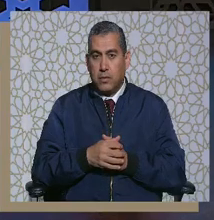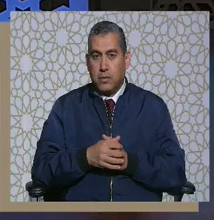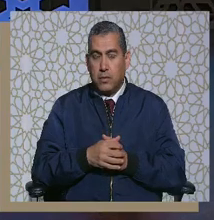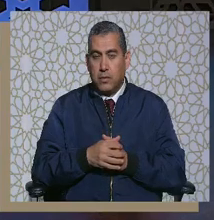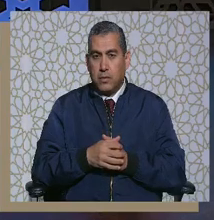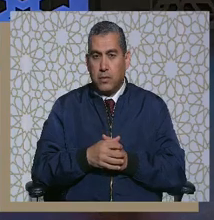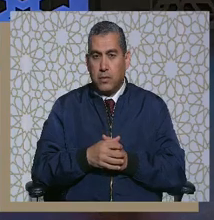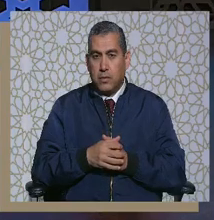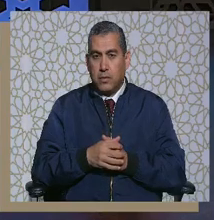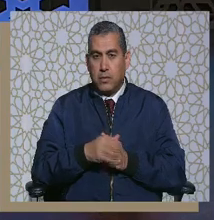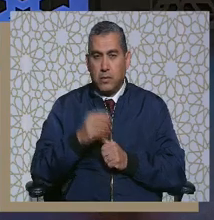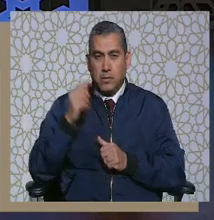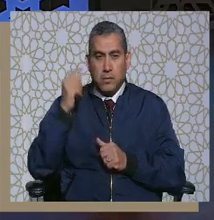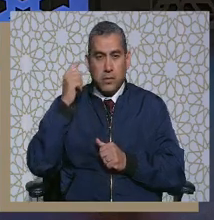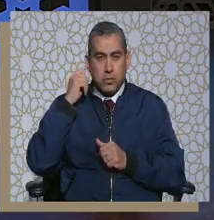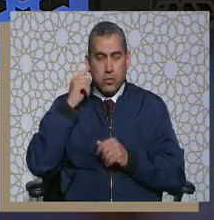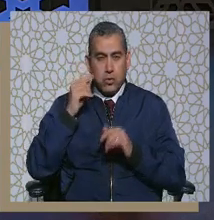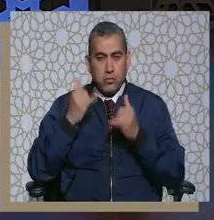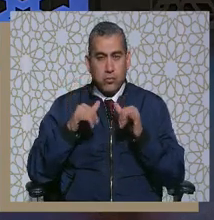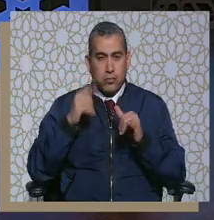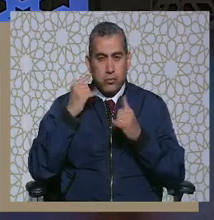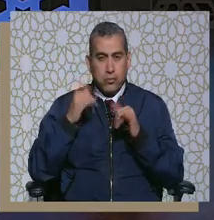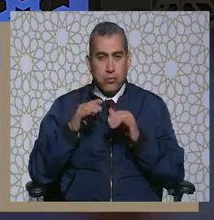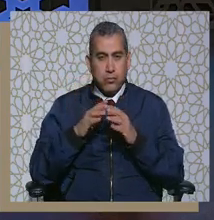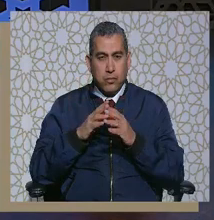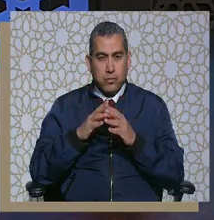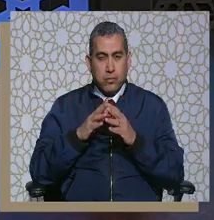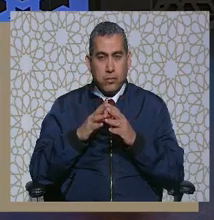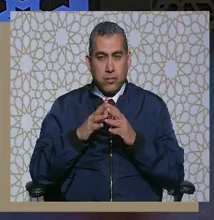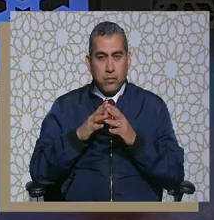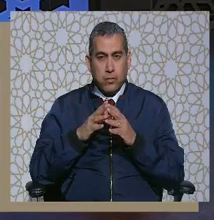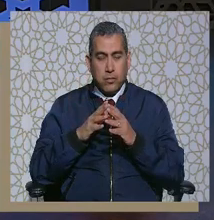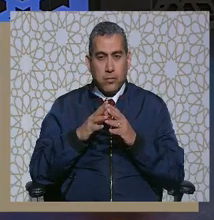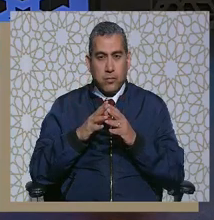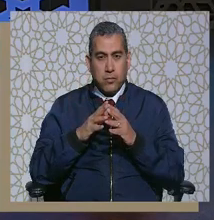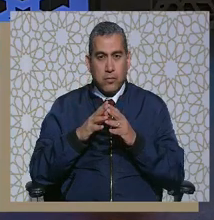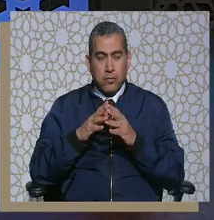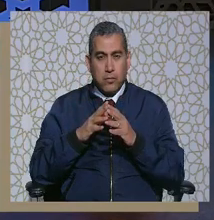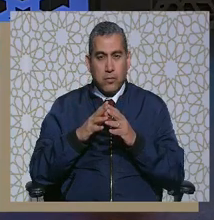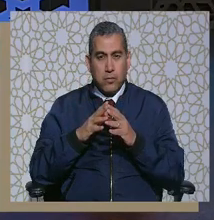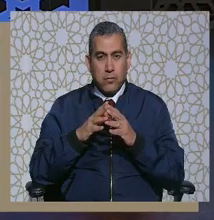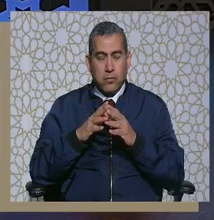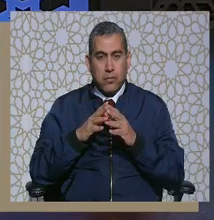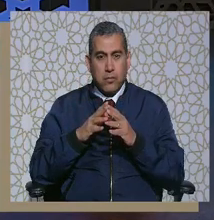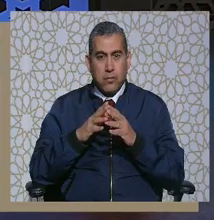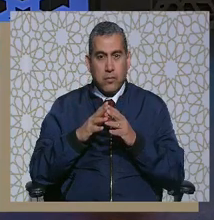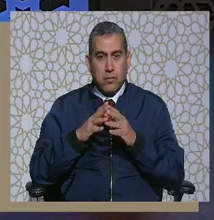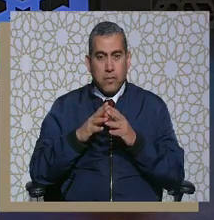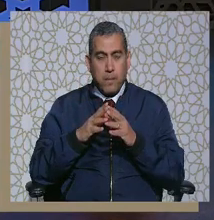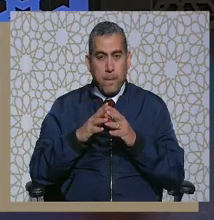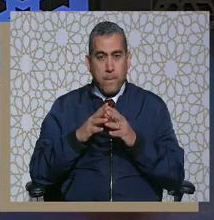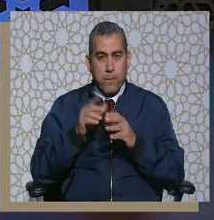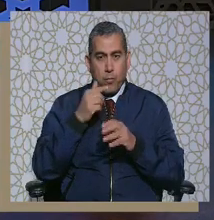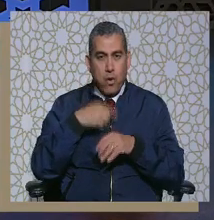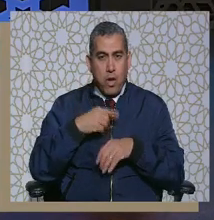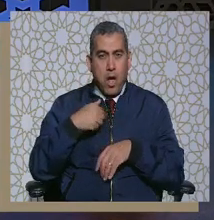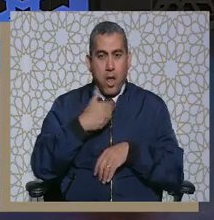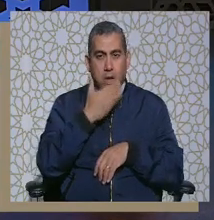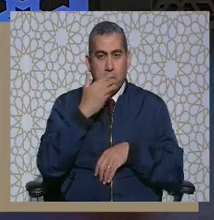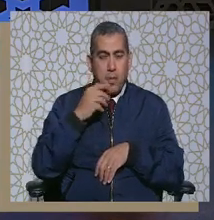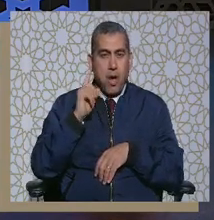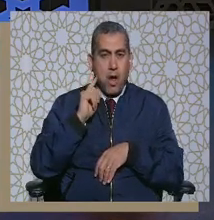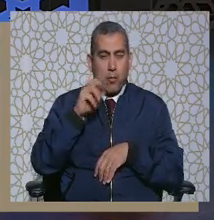م انا باخد بخاخه حرام ولا صالب حرام تاني